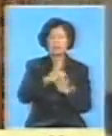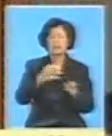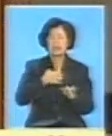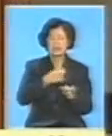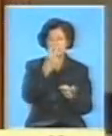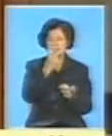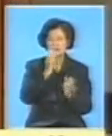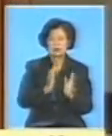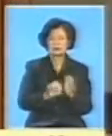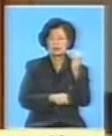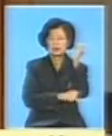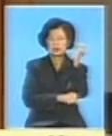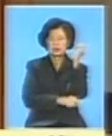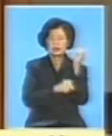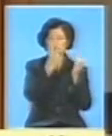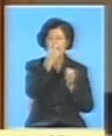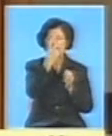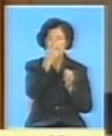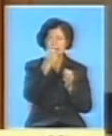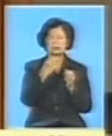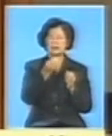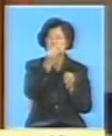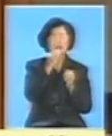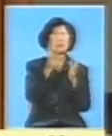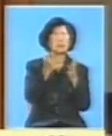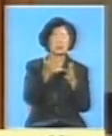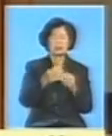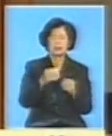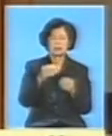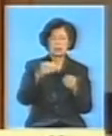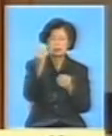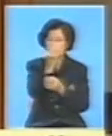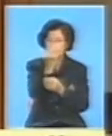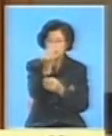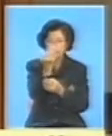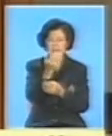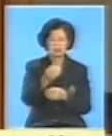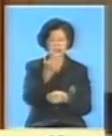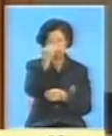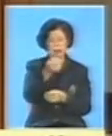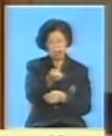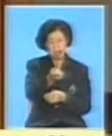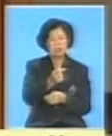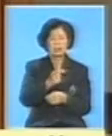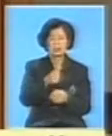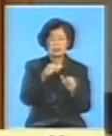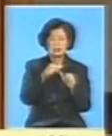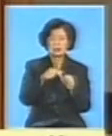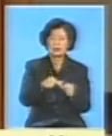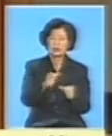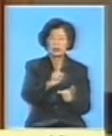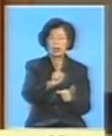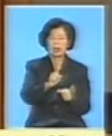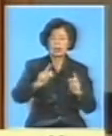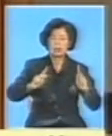คนไม่มีข้าวจะกินออกทีวีช่องนู้นช่องนี้เป็นเครื่องมือหากินอีกผมไม่ชอบทำไมคนเหล่านี้ยังอยู่ได้กรมประชาสัมพันธ์อยู่ที่ไหนนะกระทรวงแล้ว